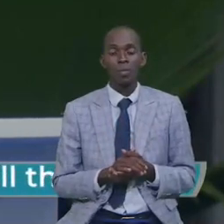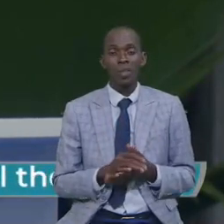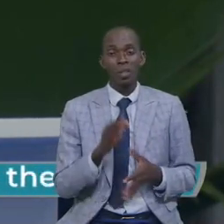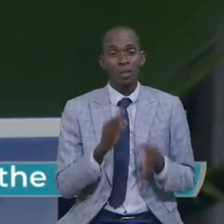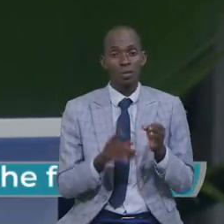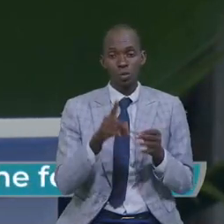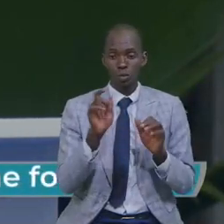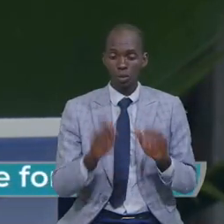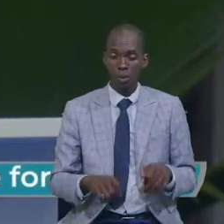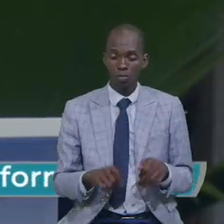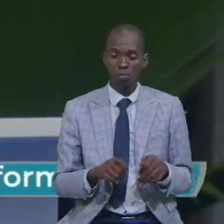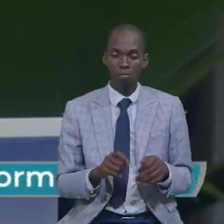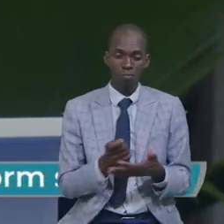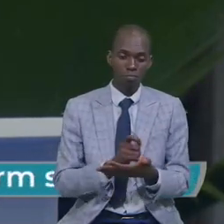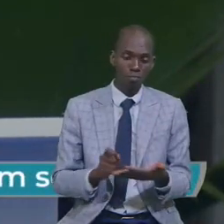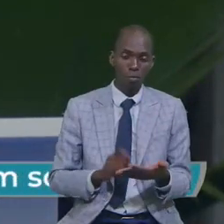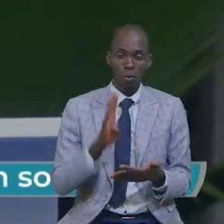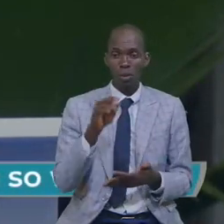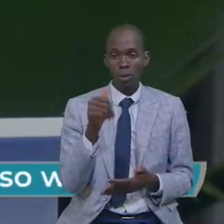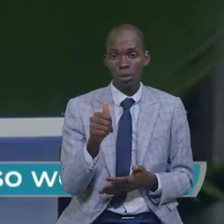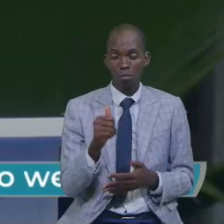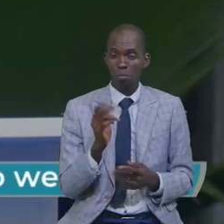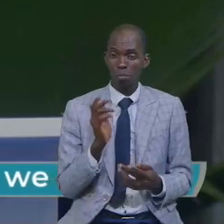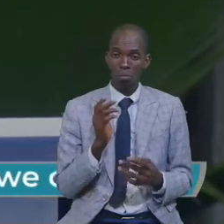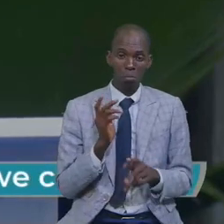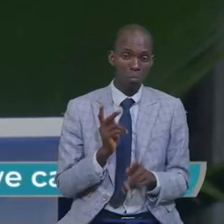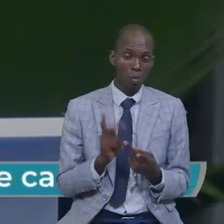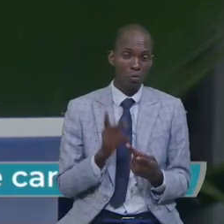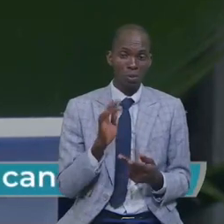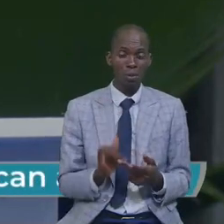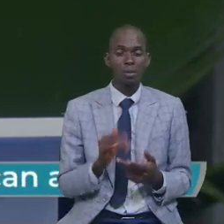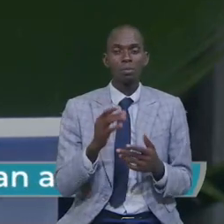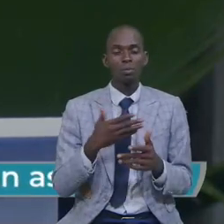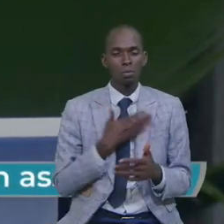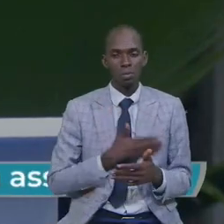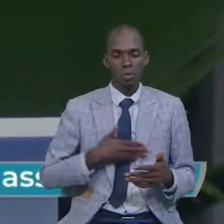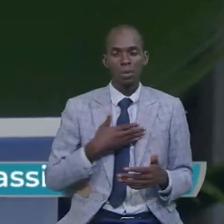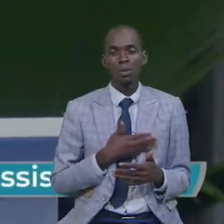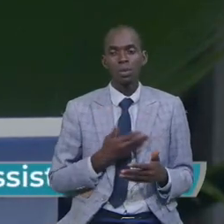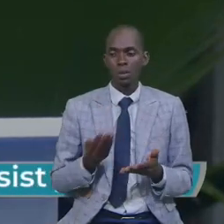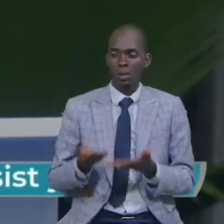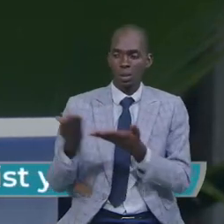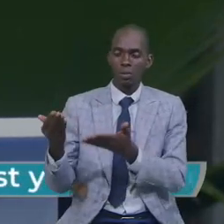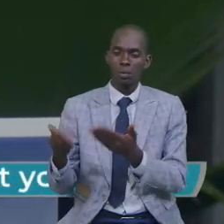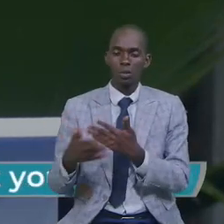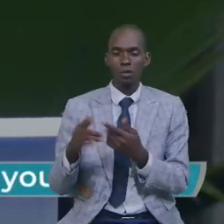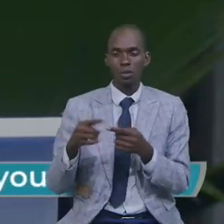si remplissent eux-mêmes aider les noms sont corrects